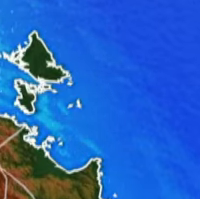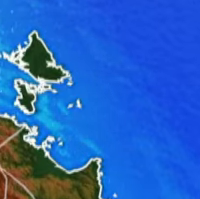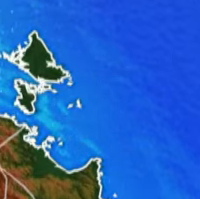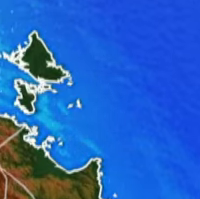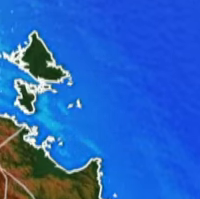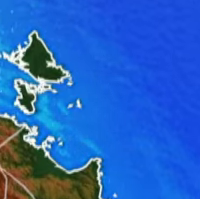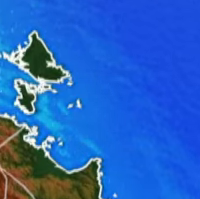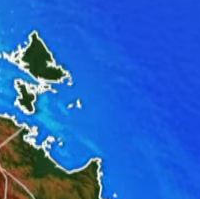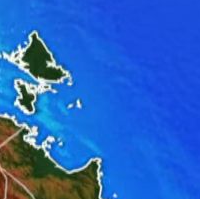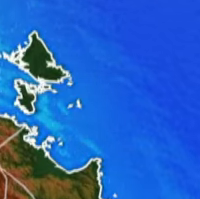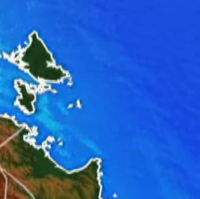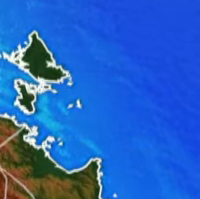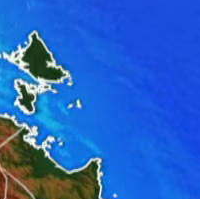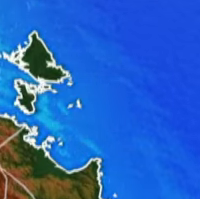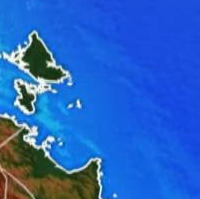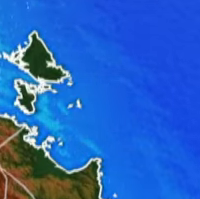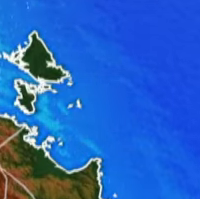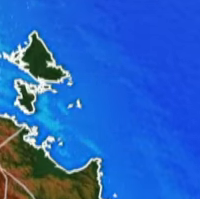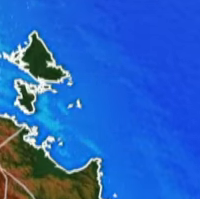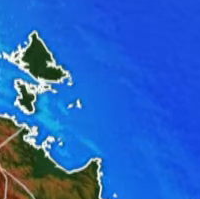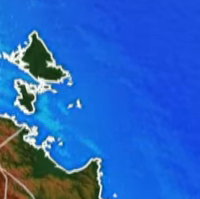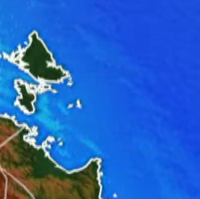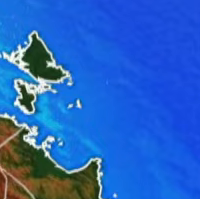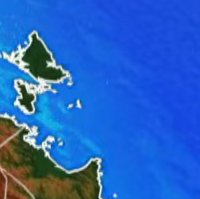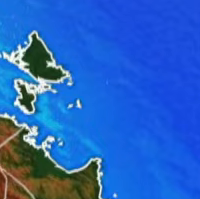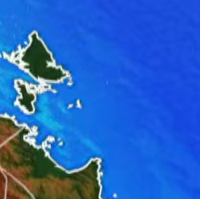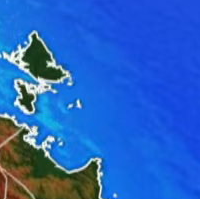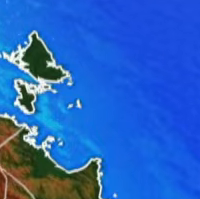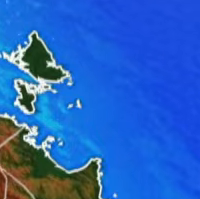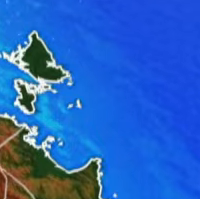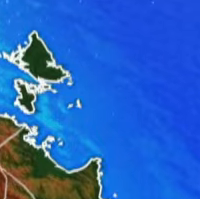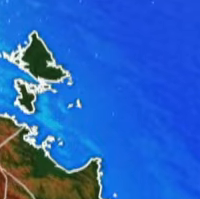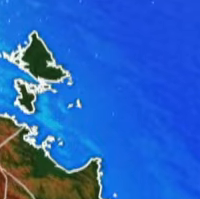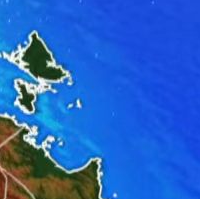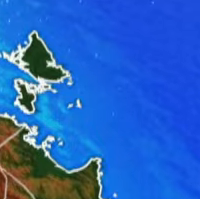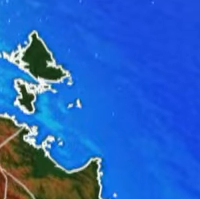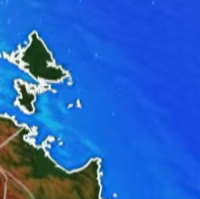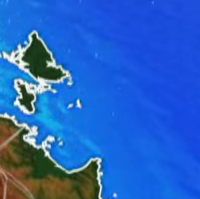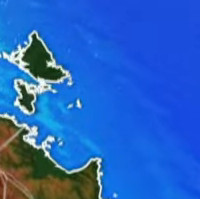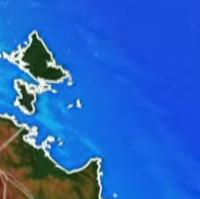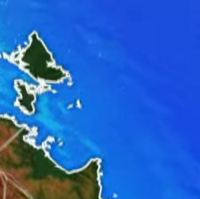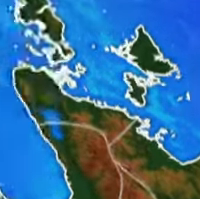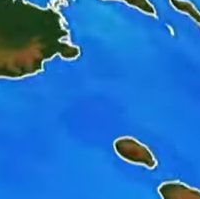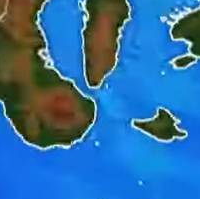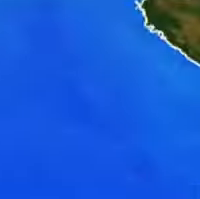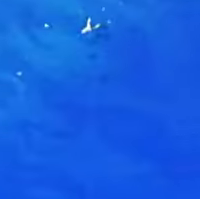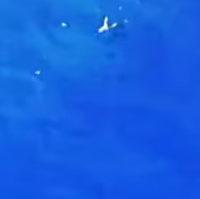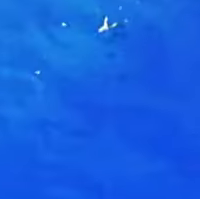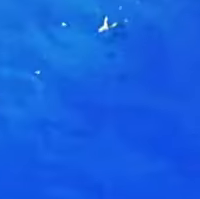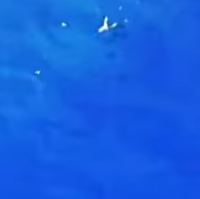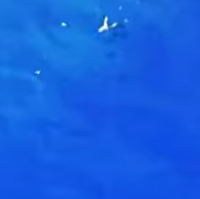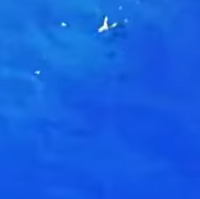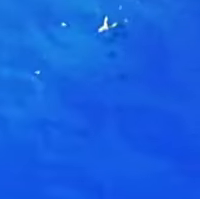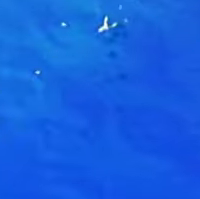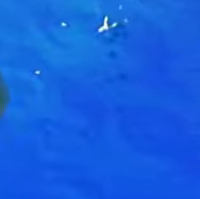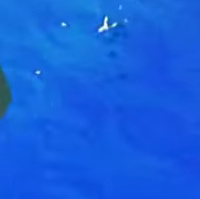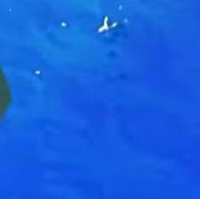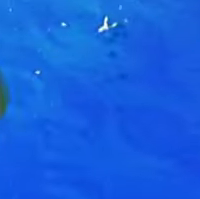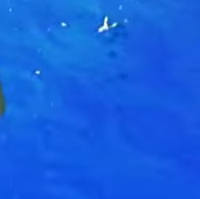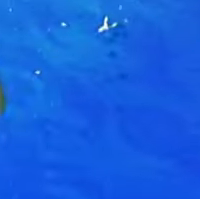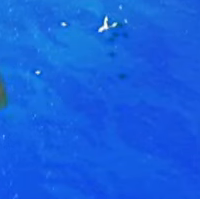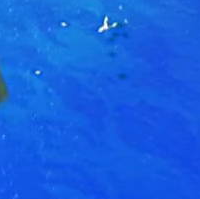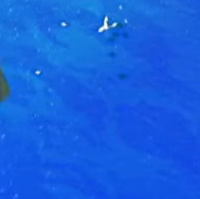sa gabi may kaunting ulan pa sa northern Cebu, maging dyan sa Capiz. Sa Palawan, sa tanghali may pag-ulan sa halos